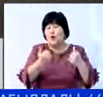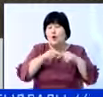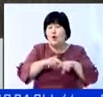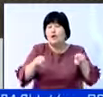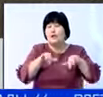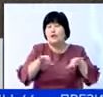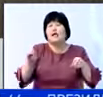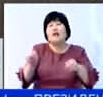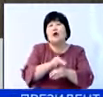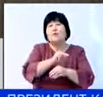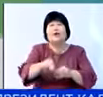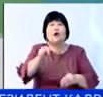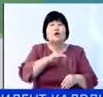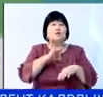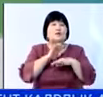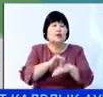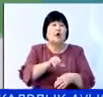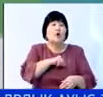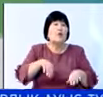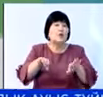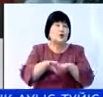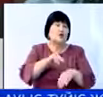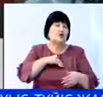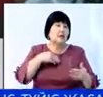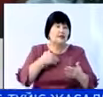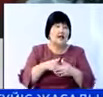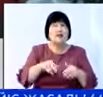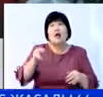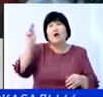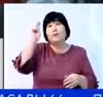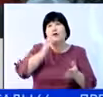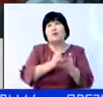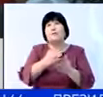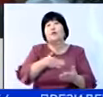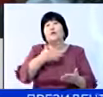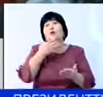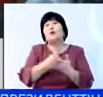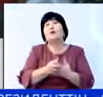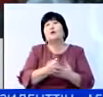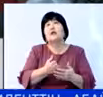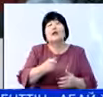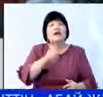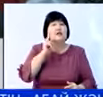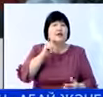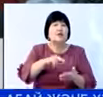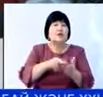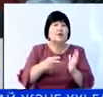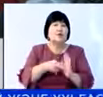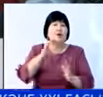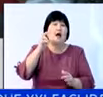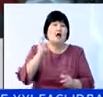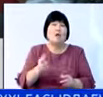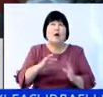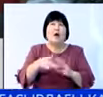жұмыстарын, профилактикалық жұмыстар жүргізуге өз деңгейінде жұмыс атқаруда. Білім бағыты бойынша мен өзім Инглиш фор жастар жобасының әлеуметтік